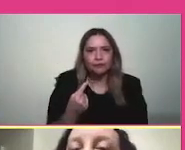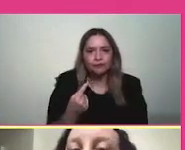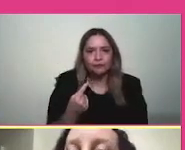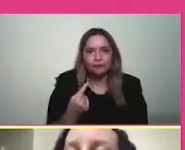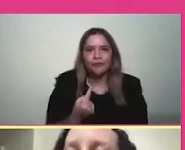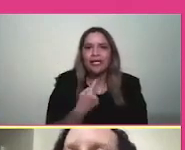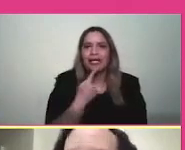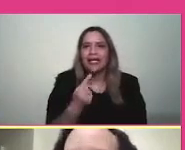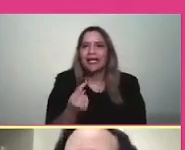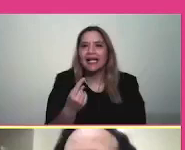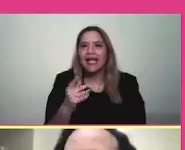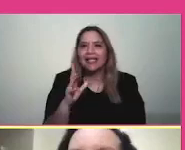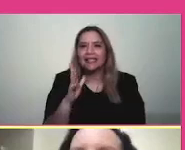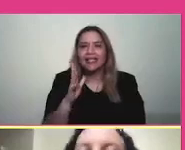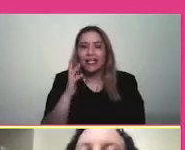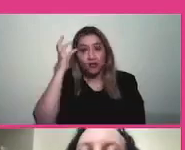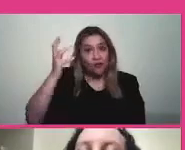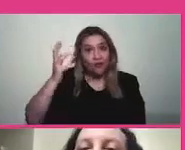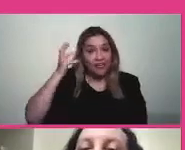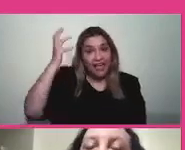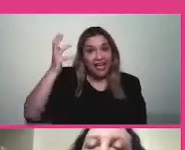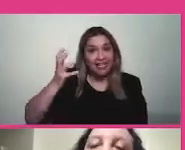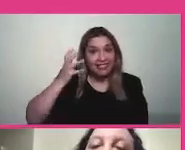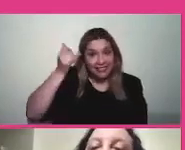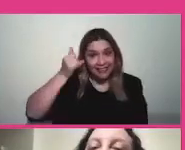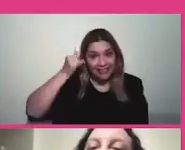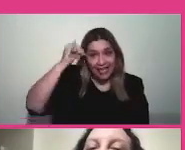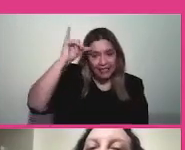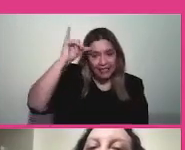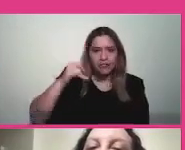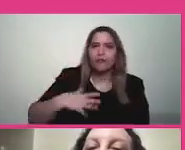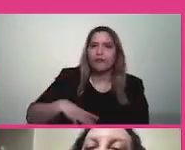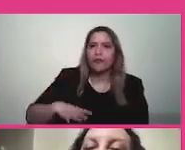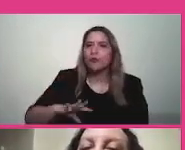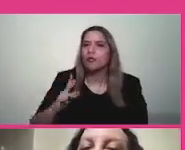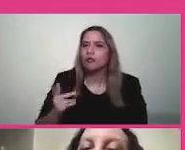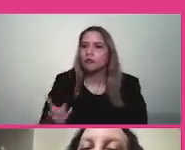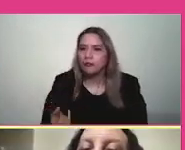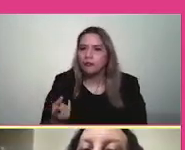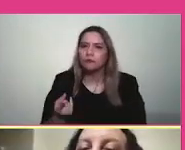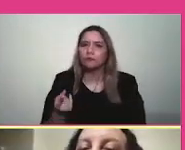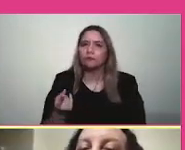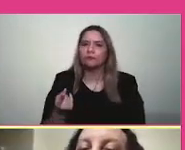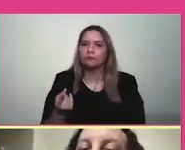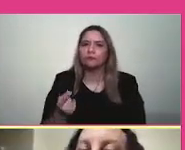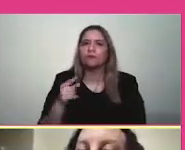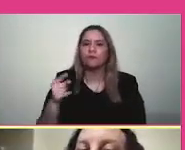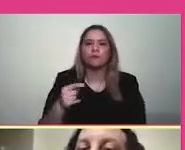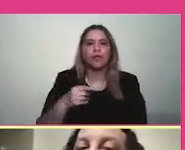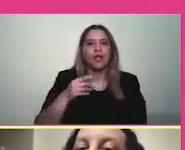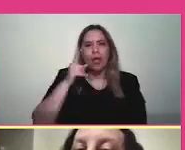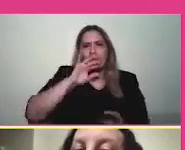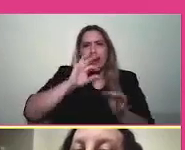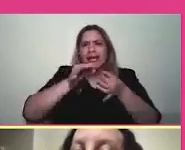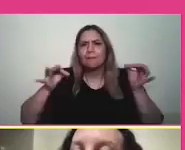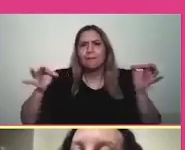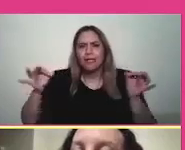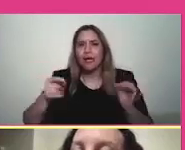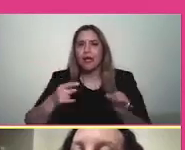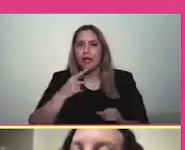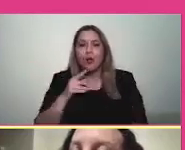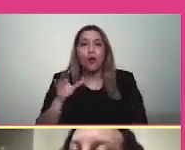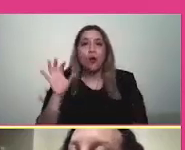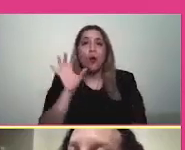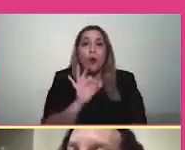ένα τερατάκι σοφίας. Θέλουμε λοιπόν, Αγγελική, να μας συμπληρώσεις την εξής παροιμία. Όπου